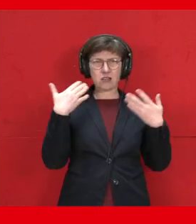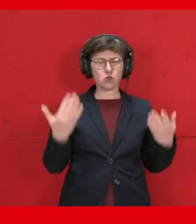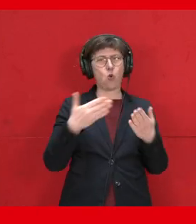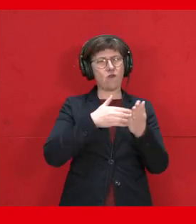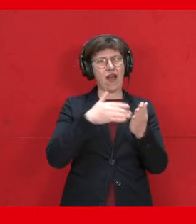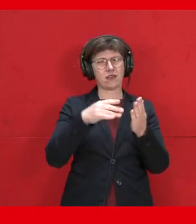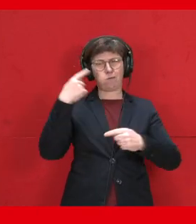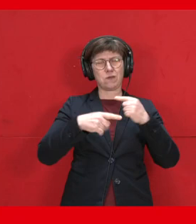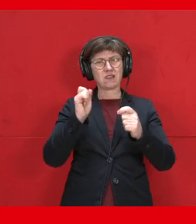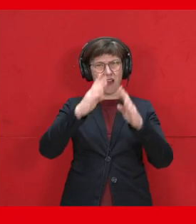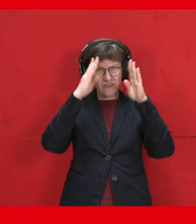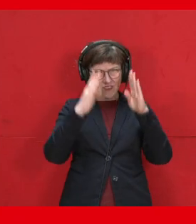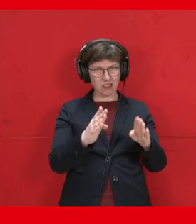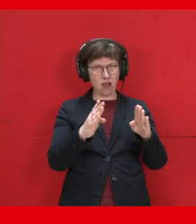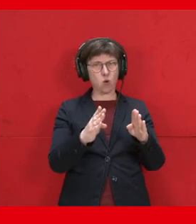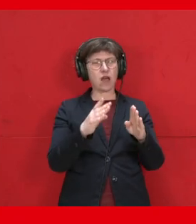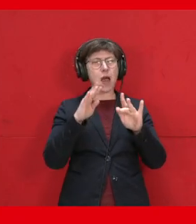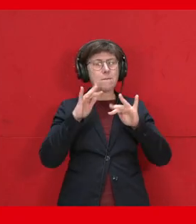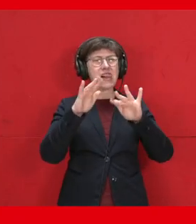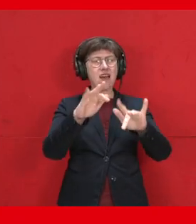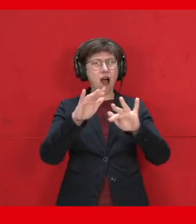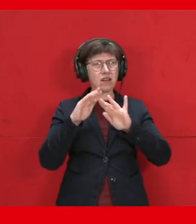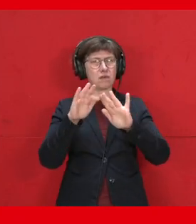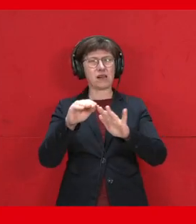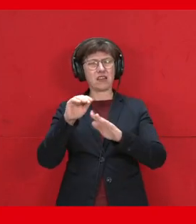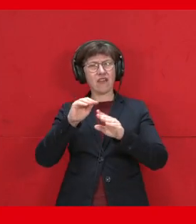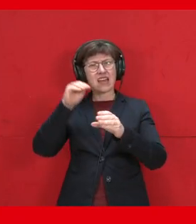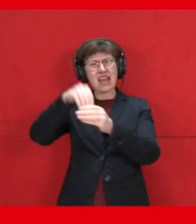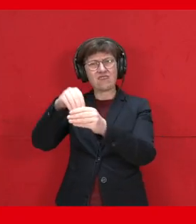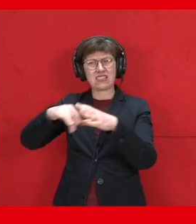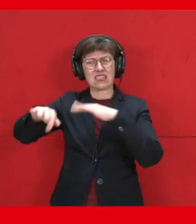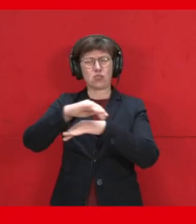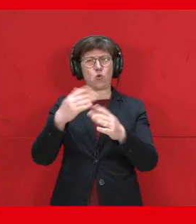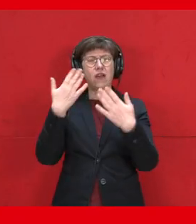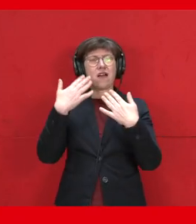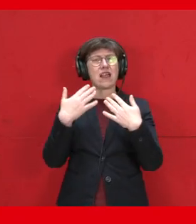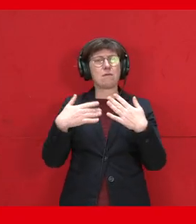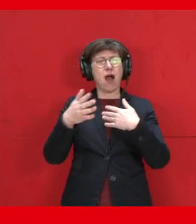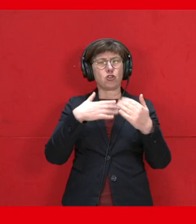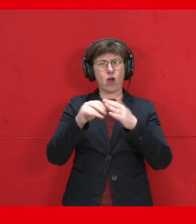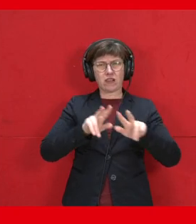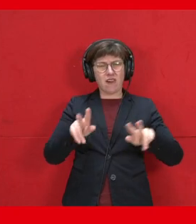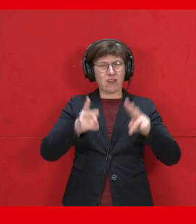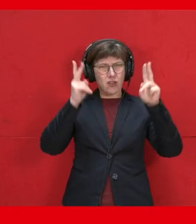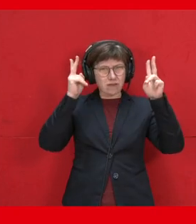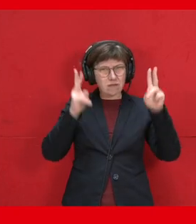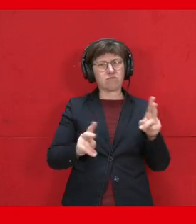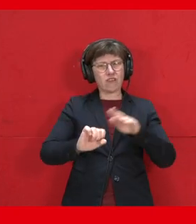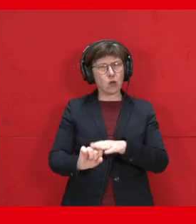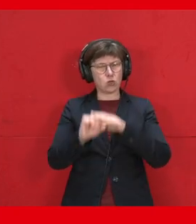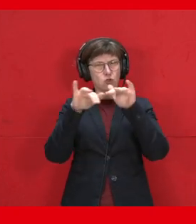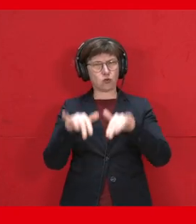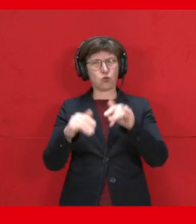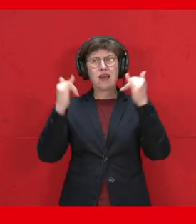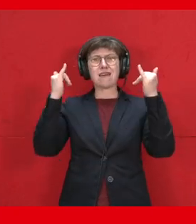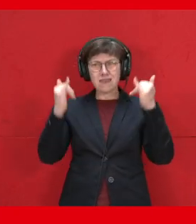ob sie sich darauf verlassen können, dass ihre milliardenschweren Investitionen in ein klimaneutrales Wirtschaften auch begleitet und unterstützt